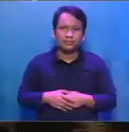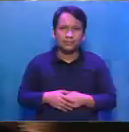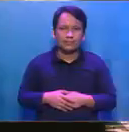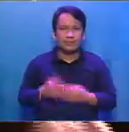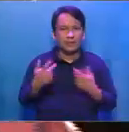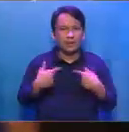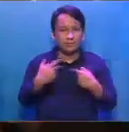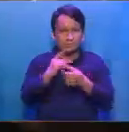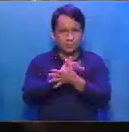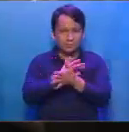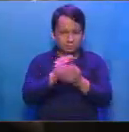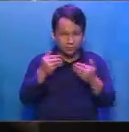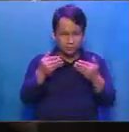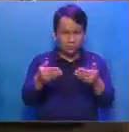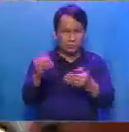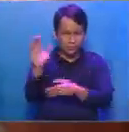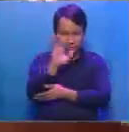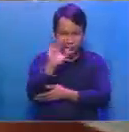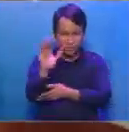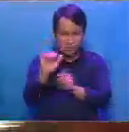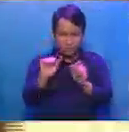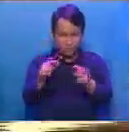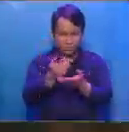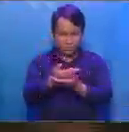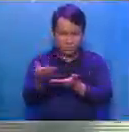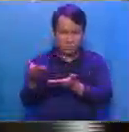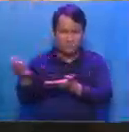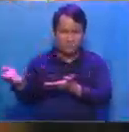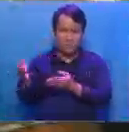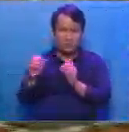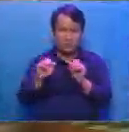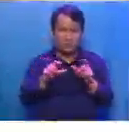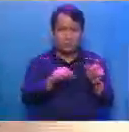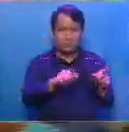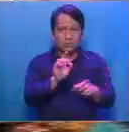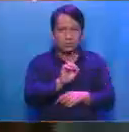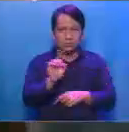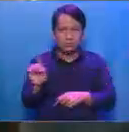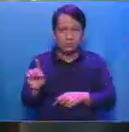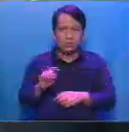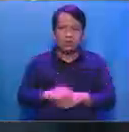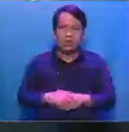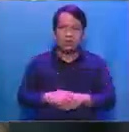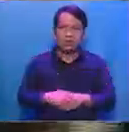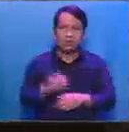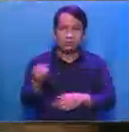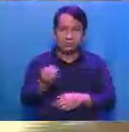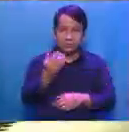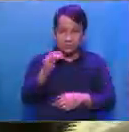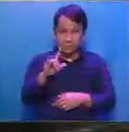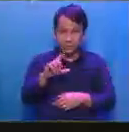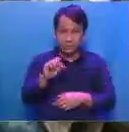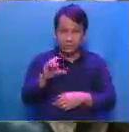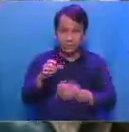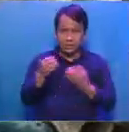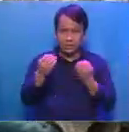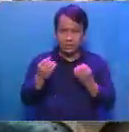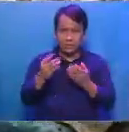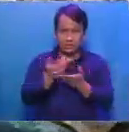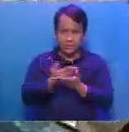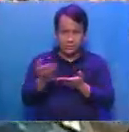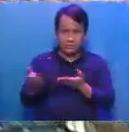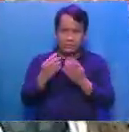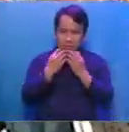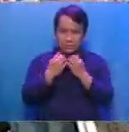may pandemya, tuloy pa rin ang Christmas shopping ng marami nating kababayan sa Divisoria. Sa Elias Street kung saan mabibili ng